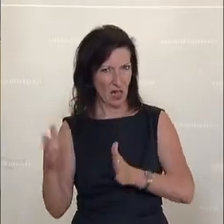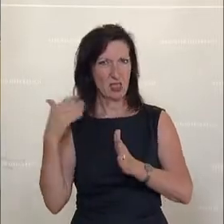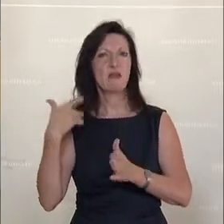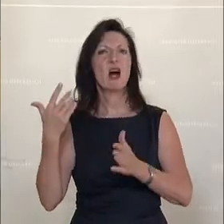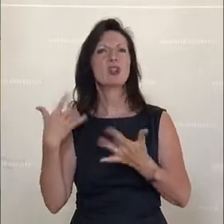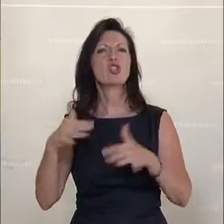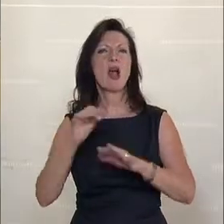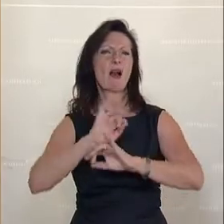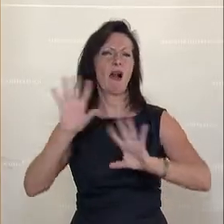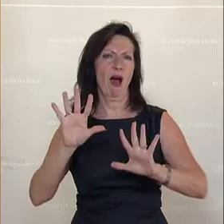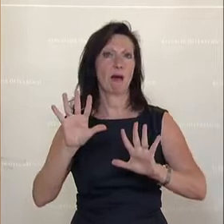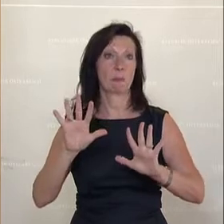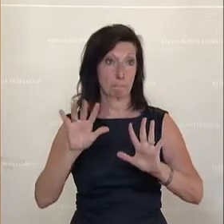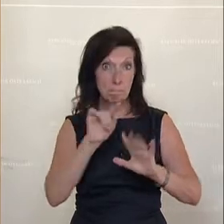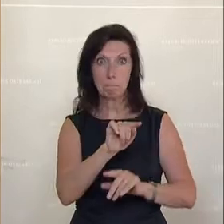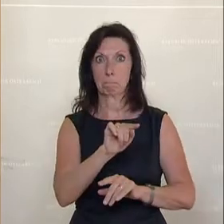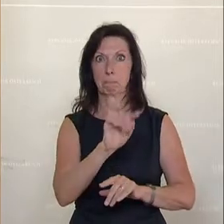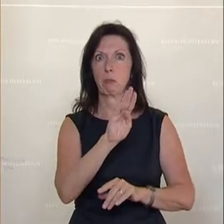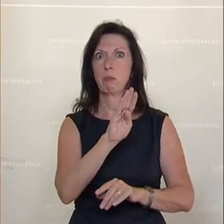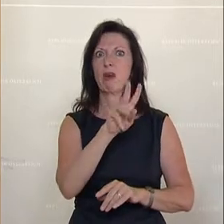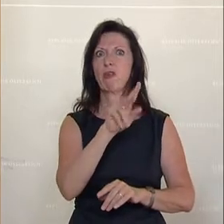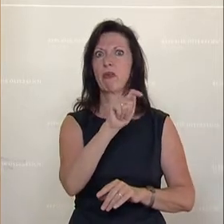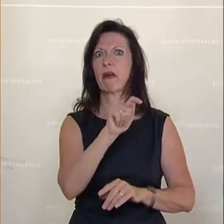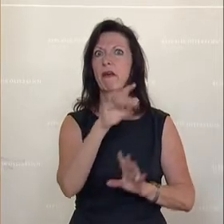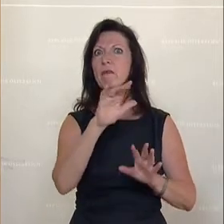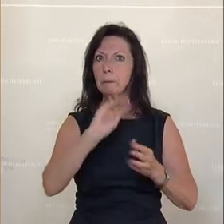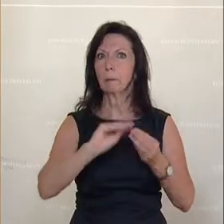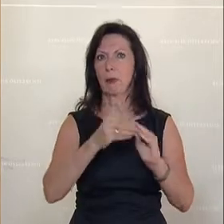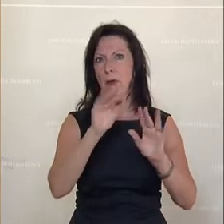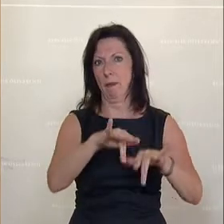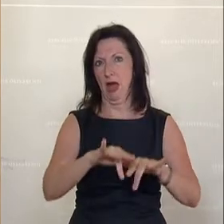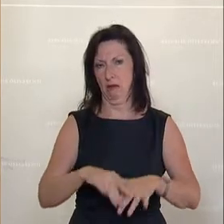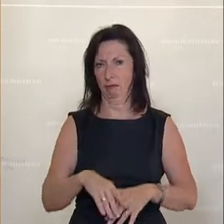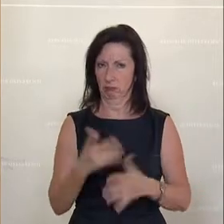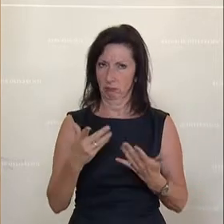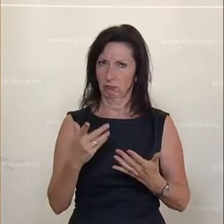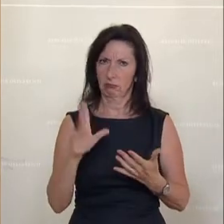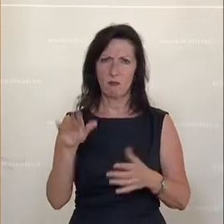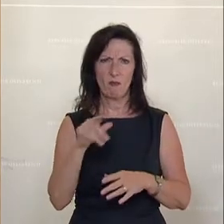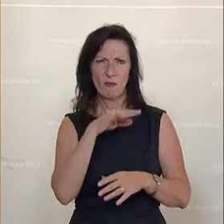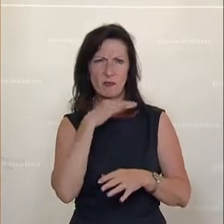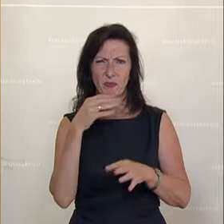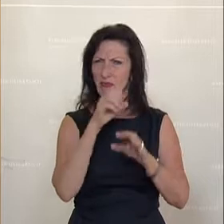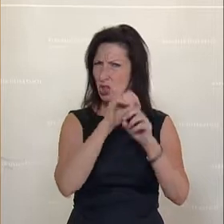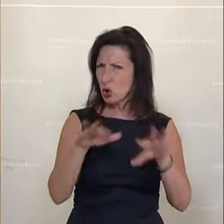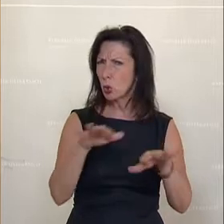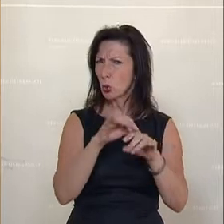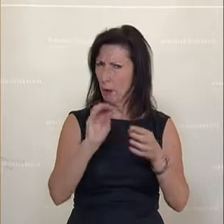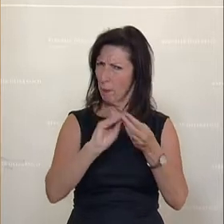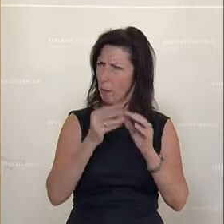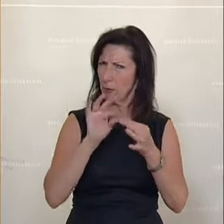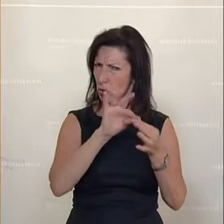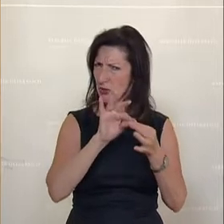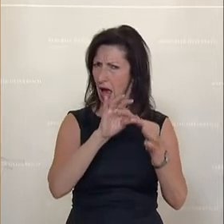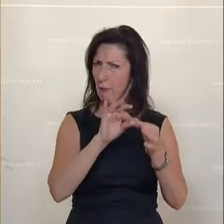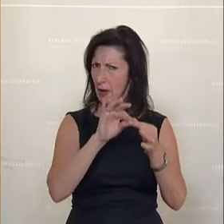dass wir ein problem in diesem amt haben und das ist neben den vielen strukturellen problemen die es